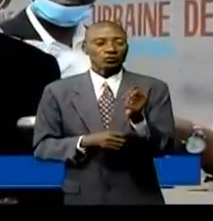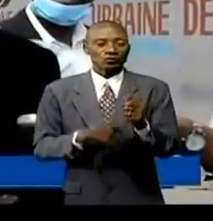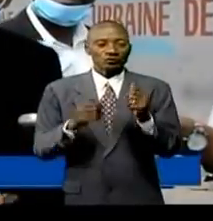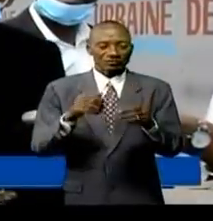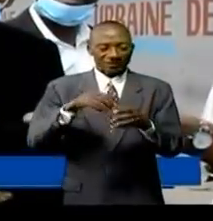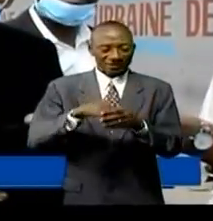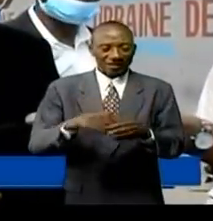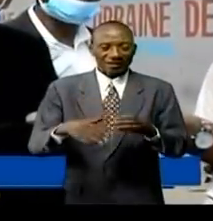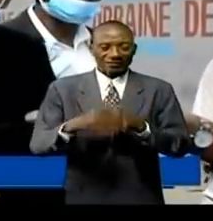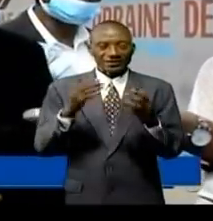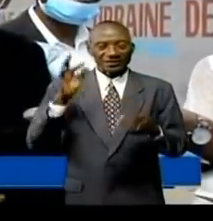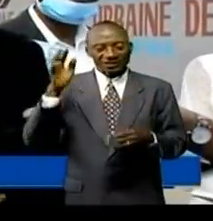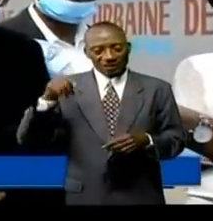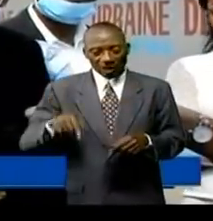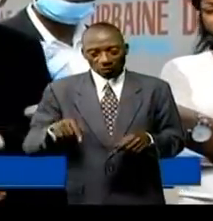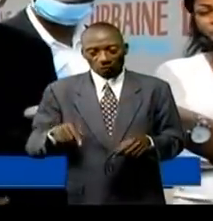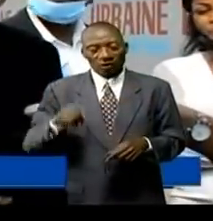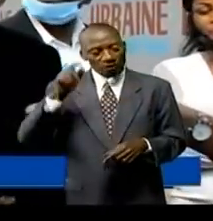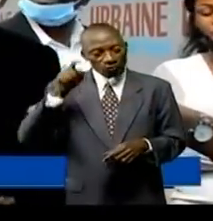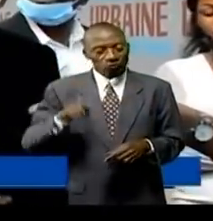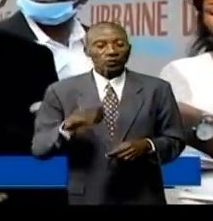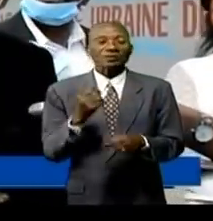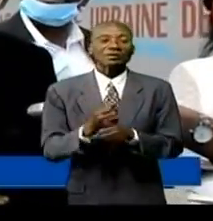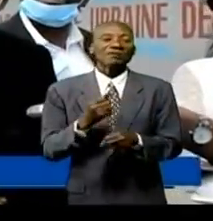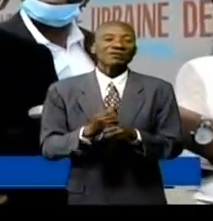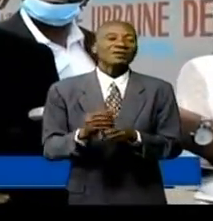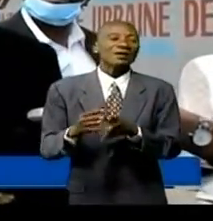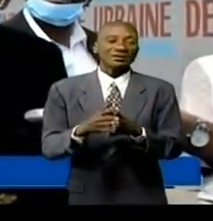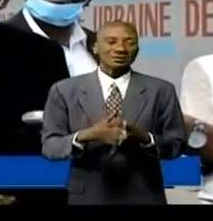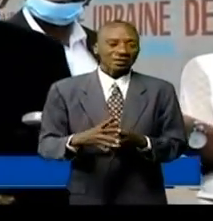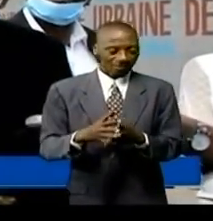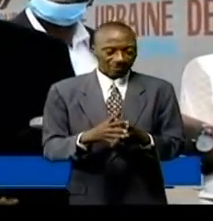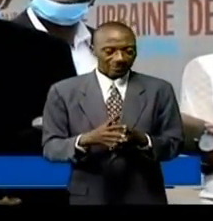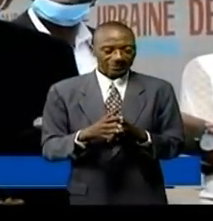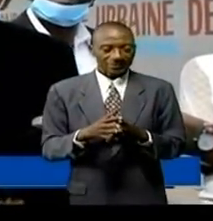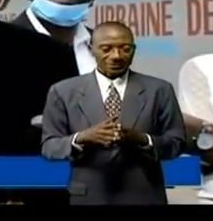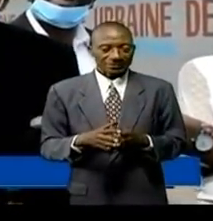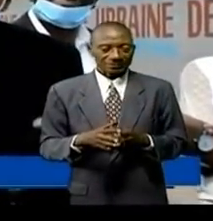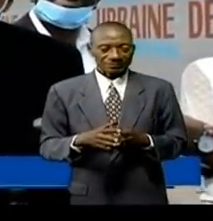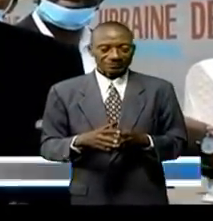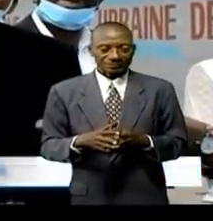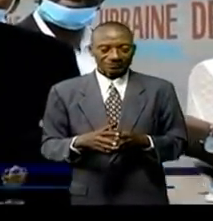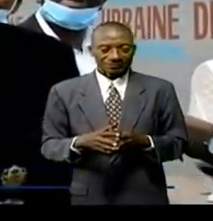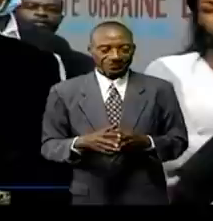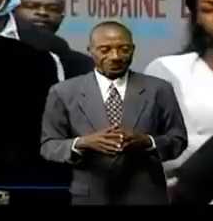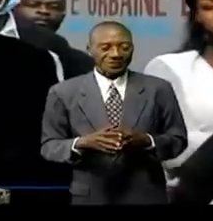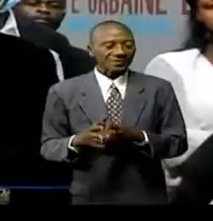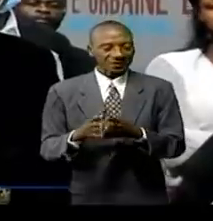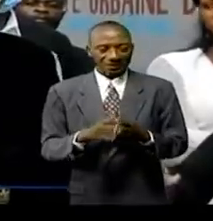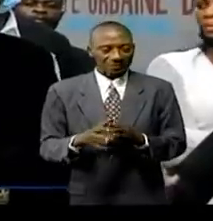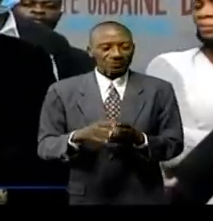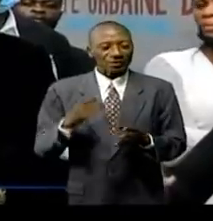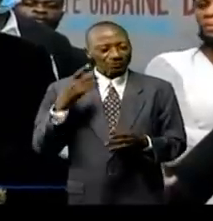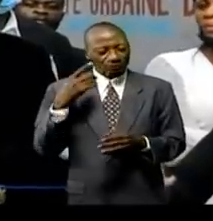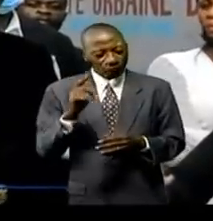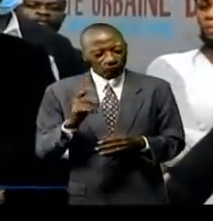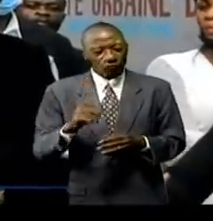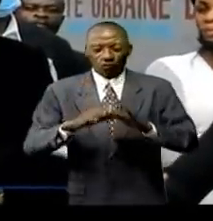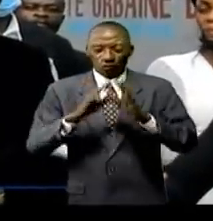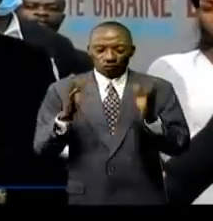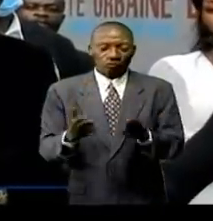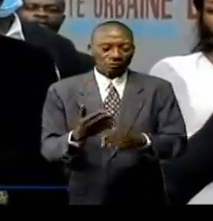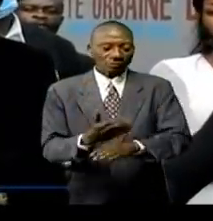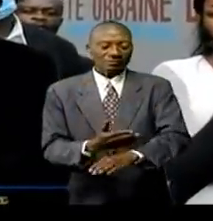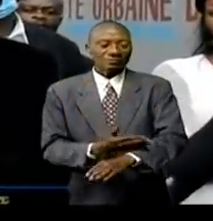main dans la pâte pour que nous transformions notre ville de Kinshasa. Grâce